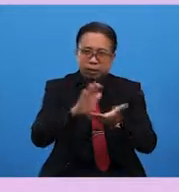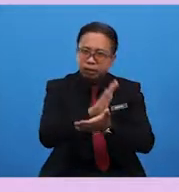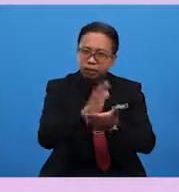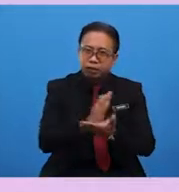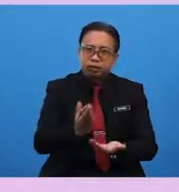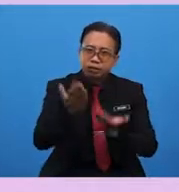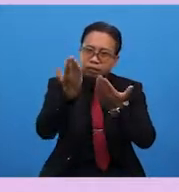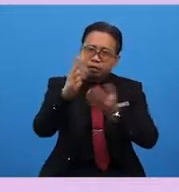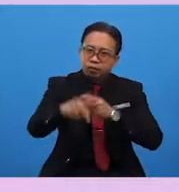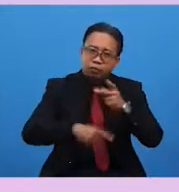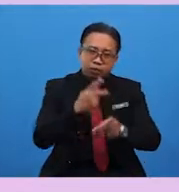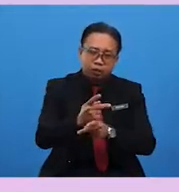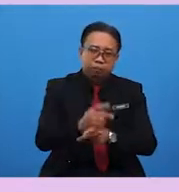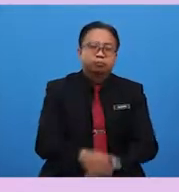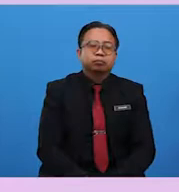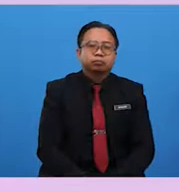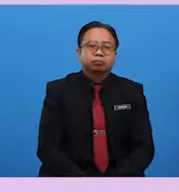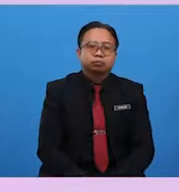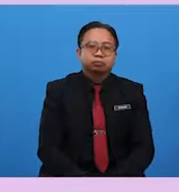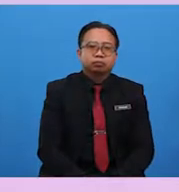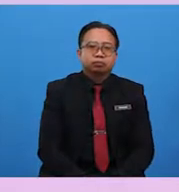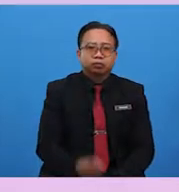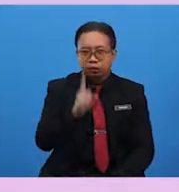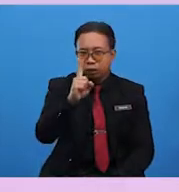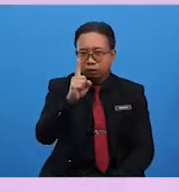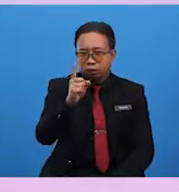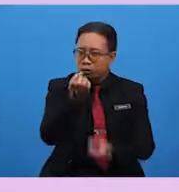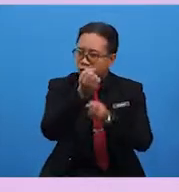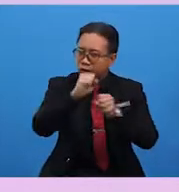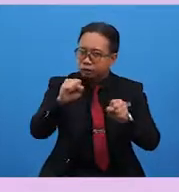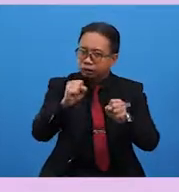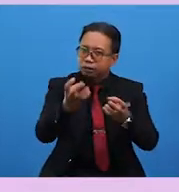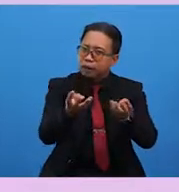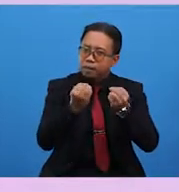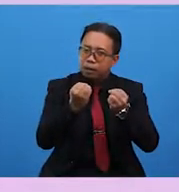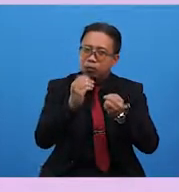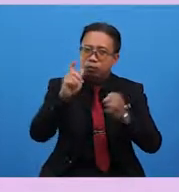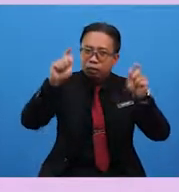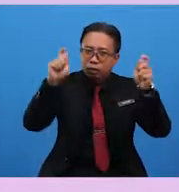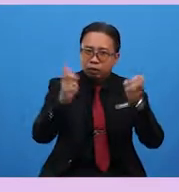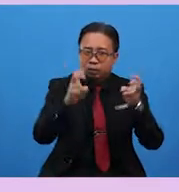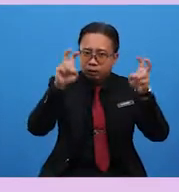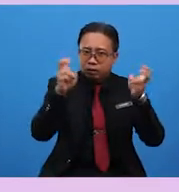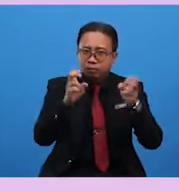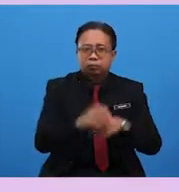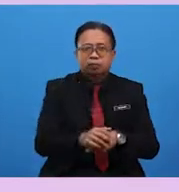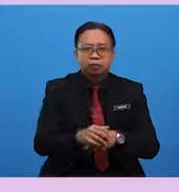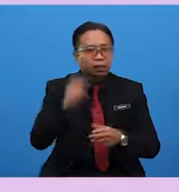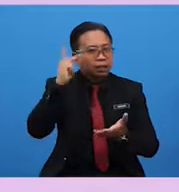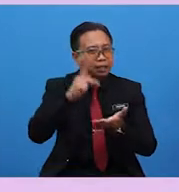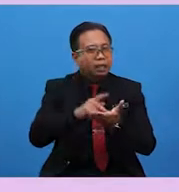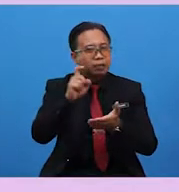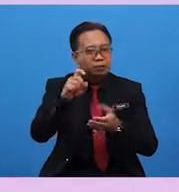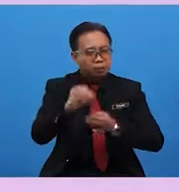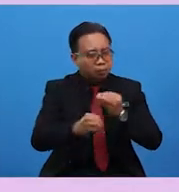kajian antaranya satu menganalisis kehendak tema2 mengenal pasti permasalahan